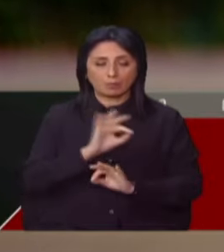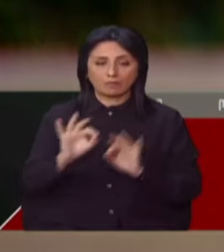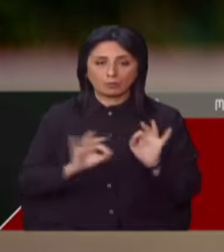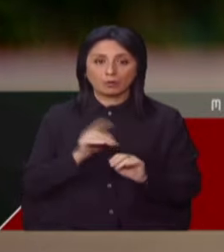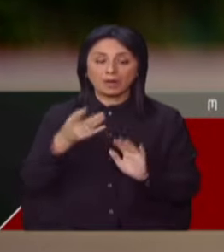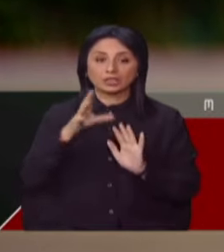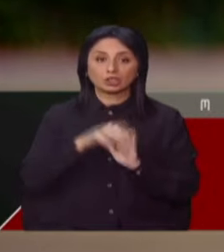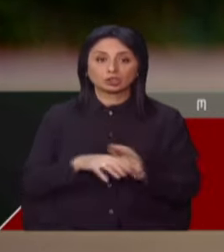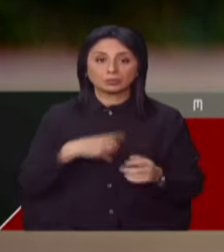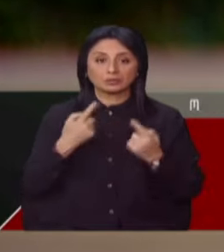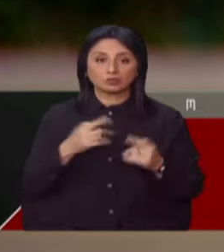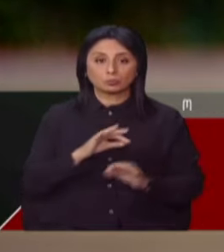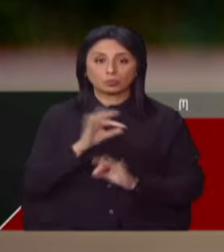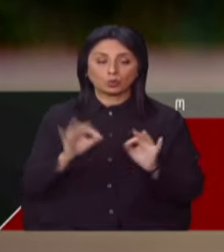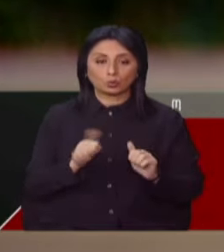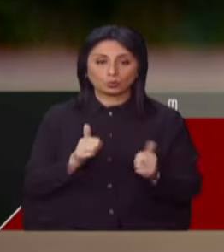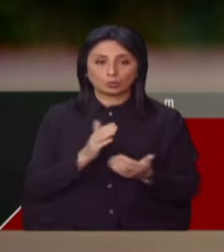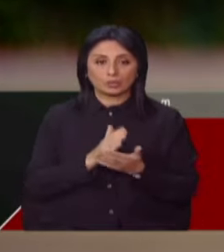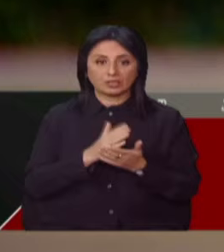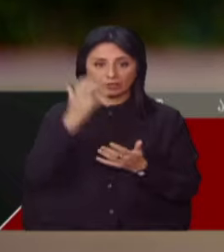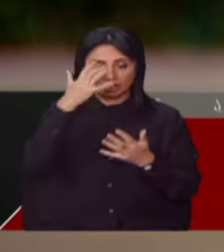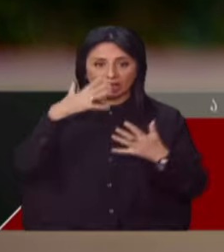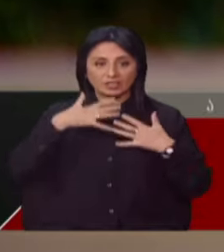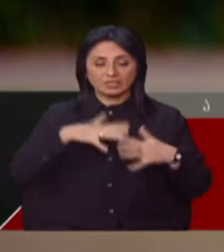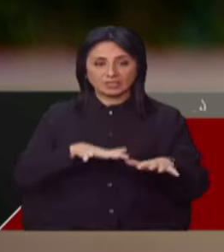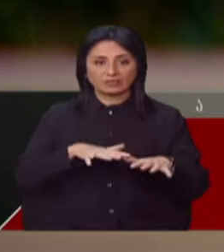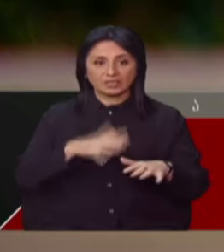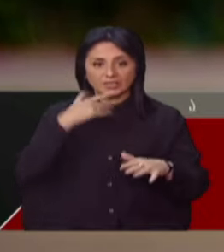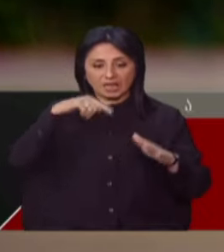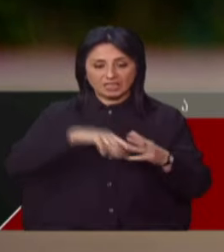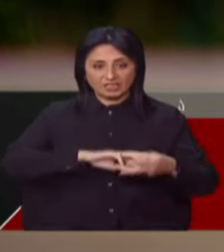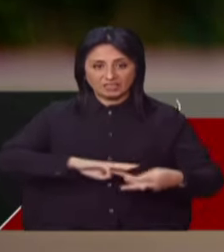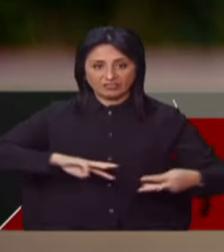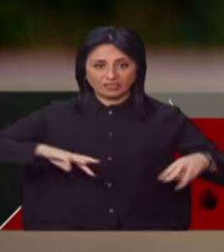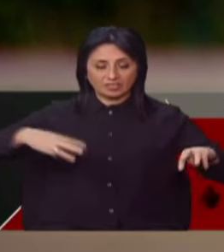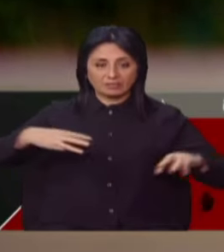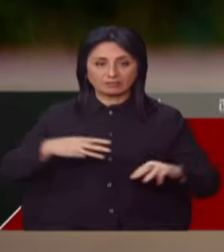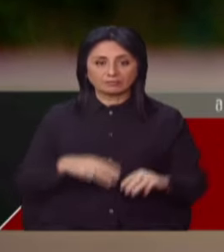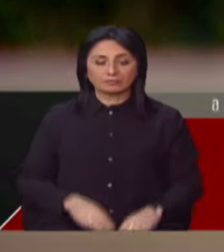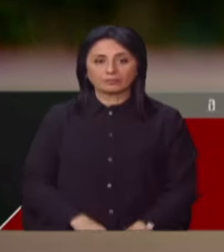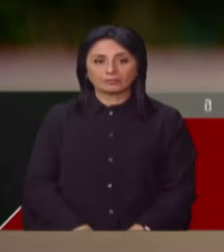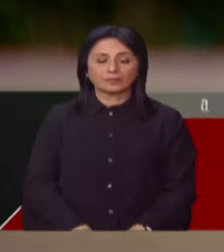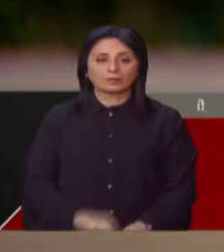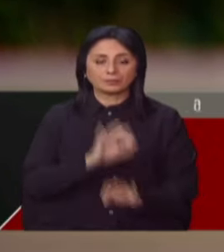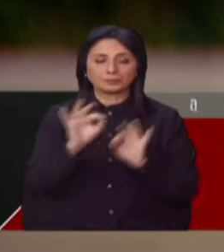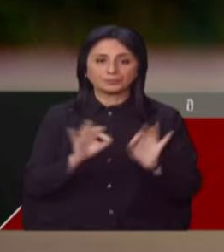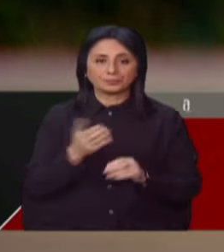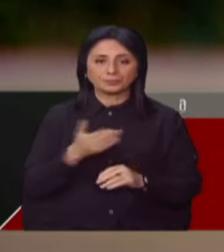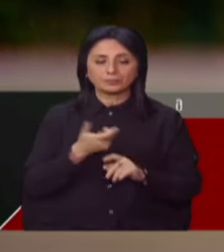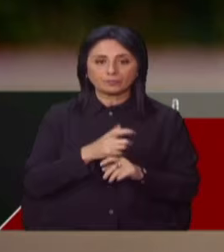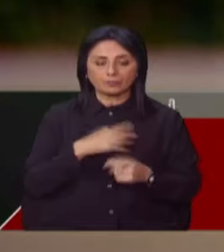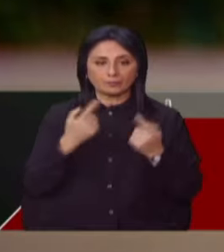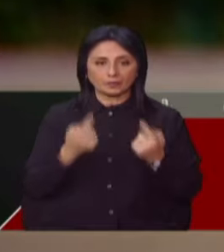proektebi matchoris et mishnoloni proektebi rogorits aris shavizgvis tsqalkvesha gadamsemi khazis proekti romelits